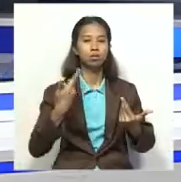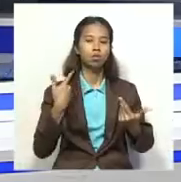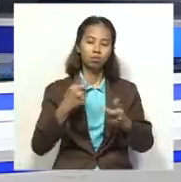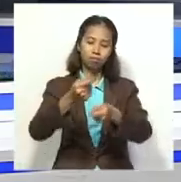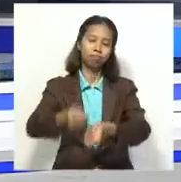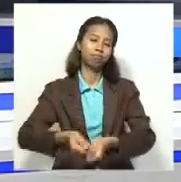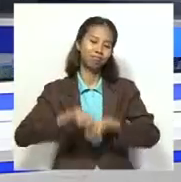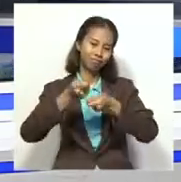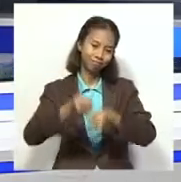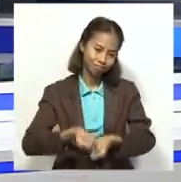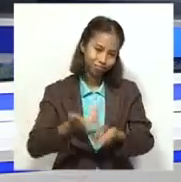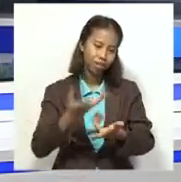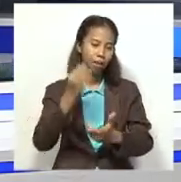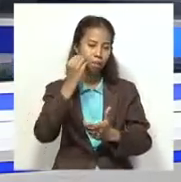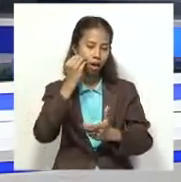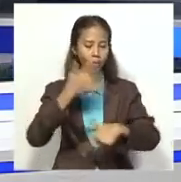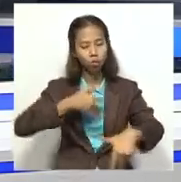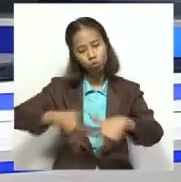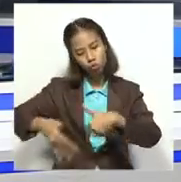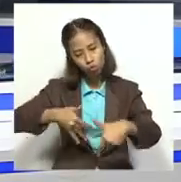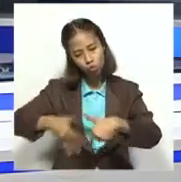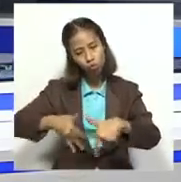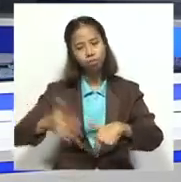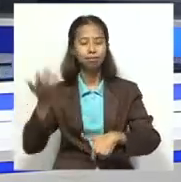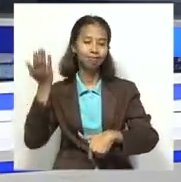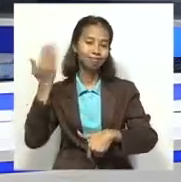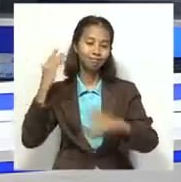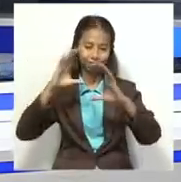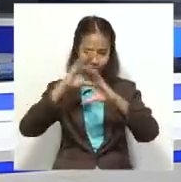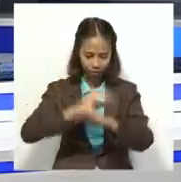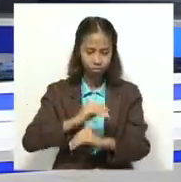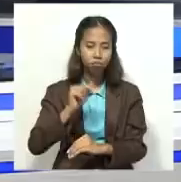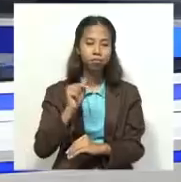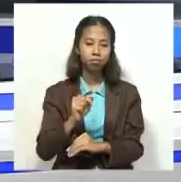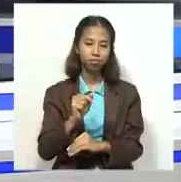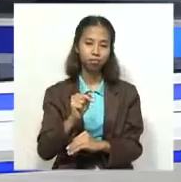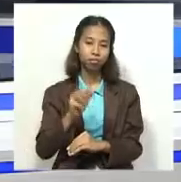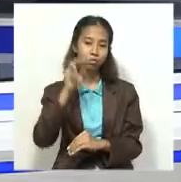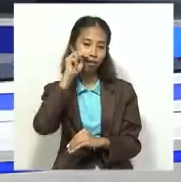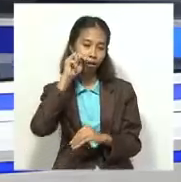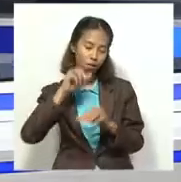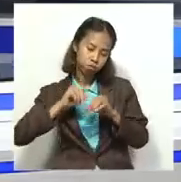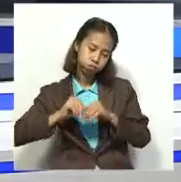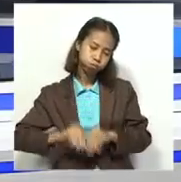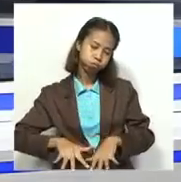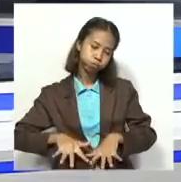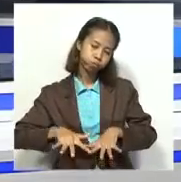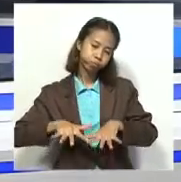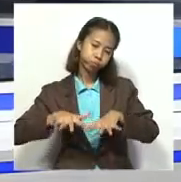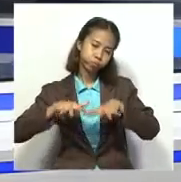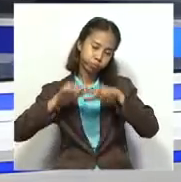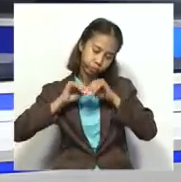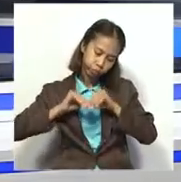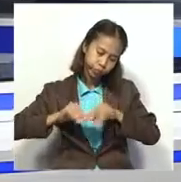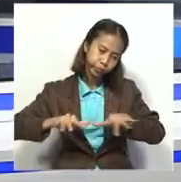ที่การเกษตรและบ้านเรือนของประชาชนตั้งแต่เมื่อช่วงกลางดึกที่ผ่านมาค่ะน้ำเนี่ยได้ไหลเข้าท่วมเ